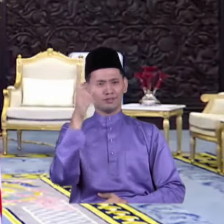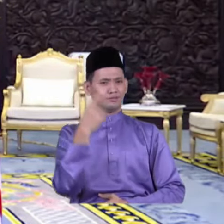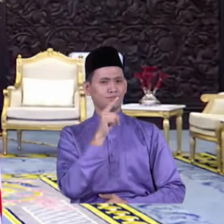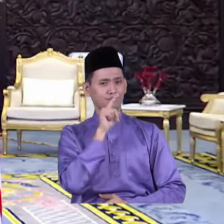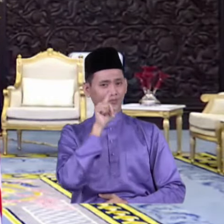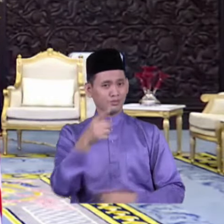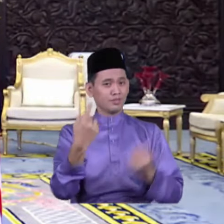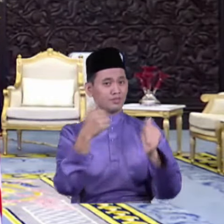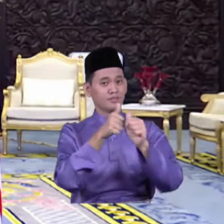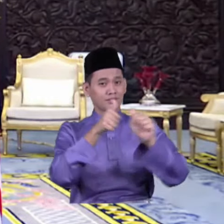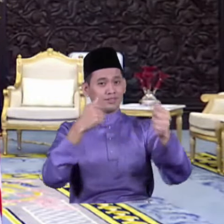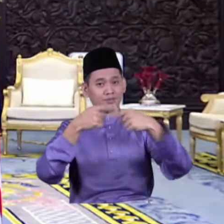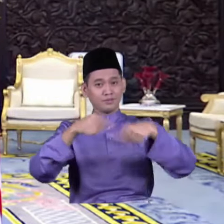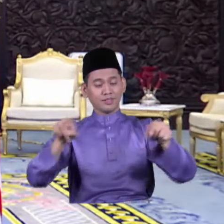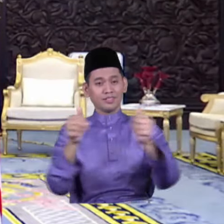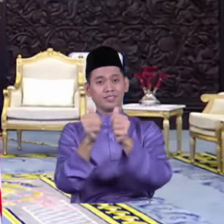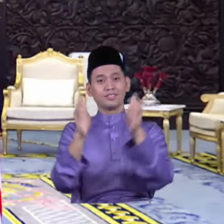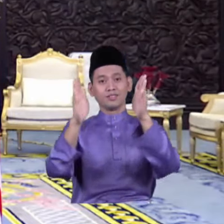berbeda